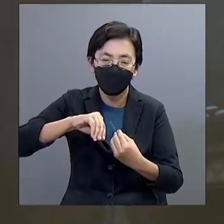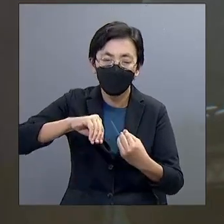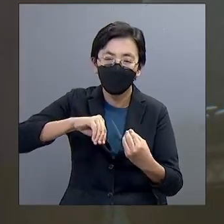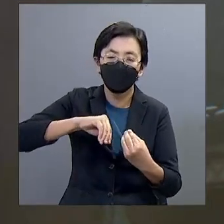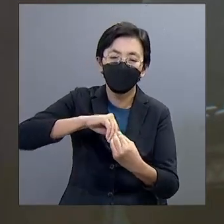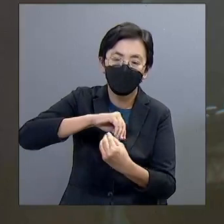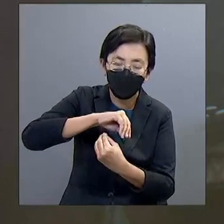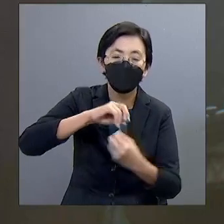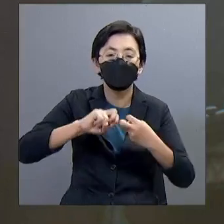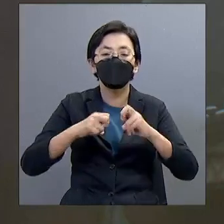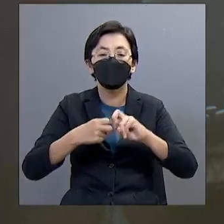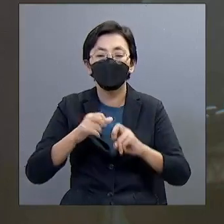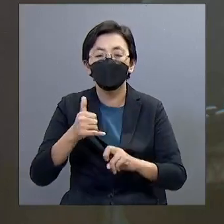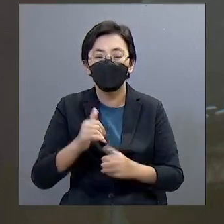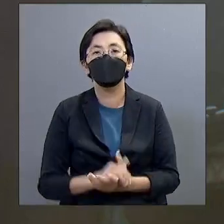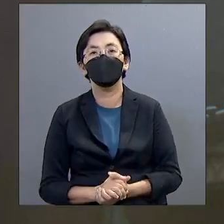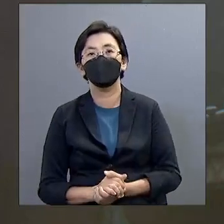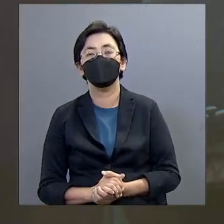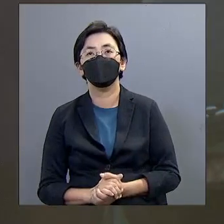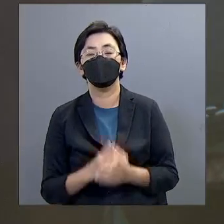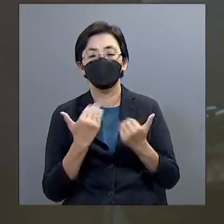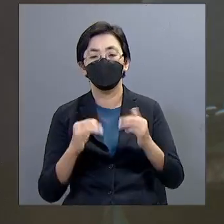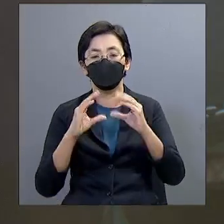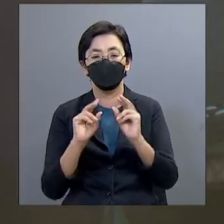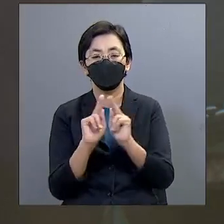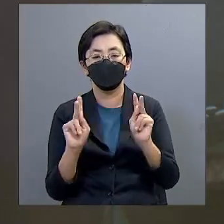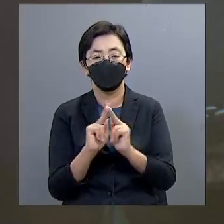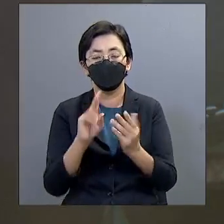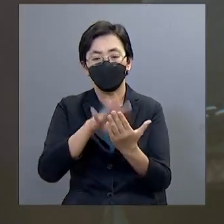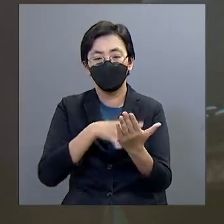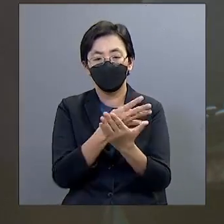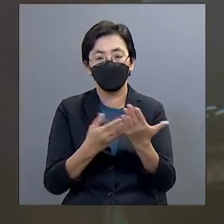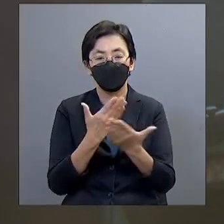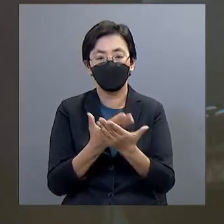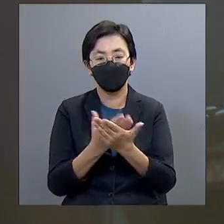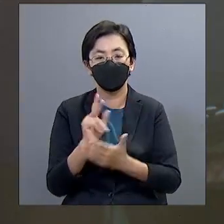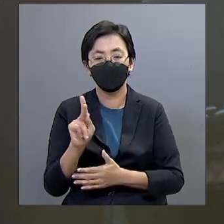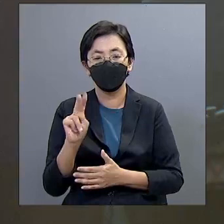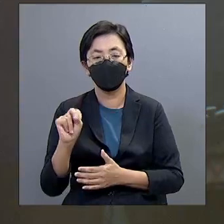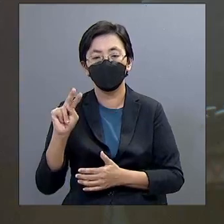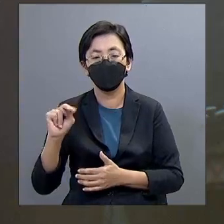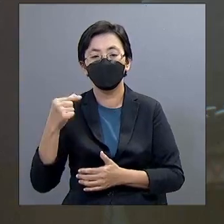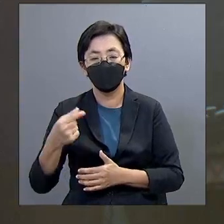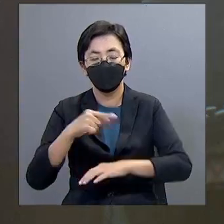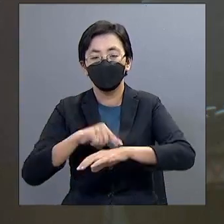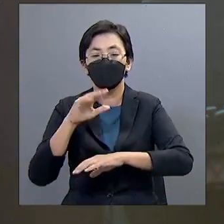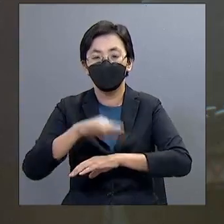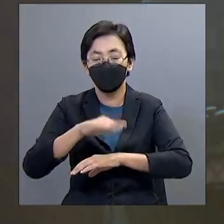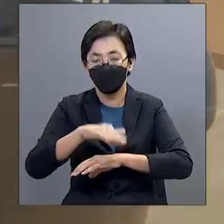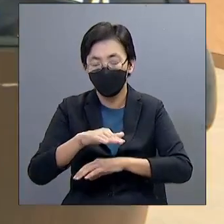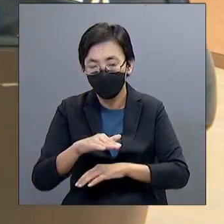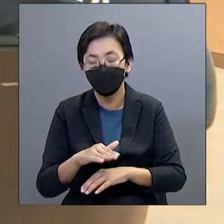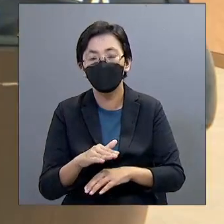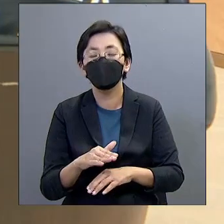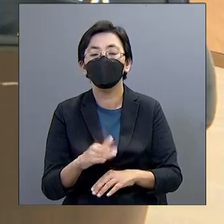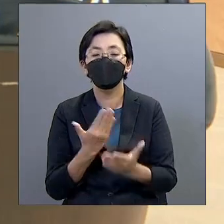ค่ะในวันนี้นะคะ มีการประชมคณะกรรการณโยบายการเงินหอวากรณง. นะคะช่งบ่ายจะมีการทาบวาตัเลขจะ